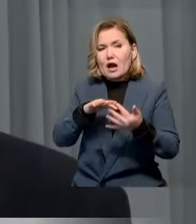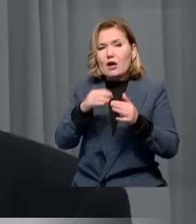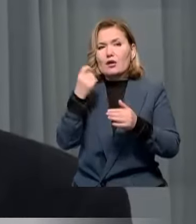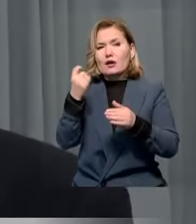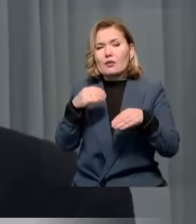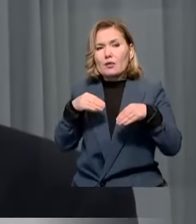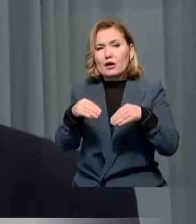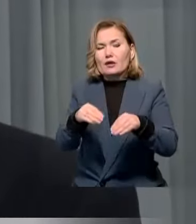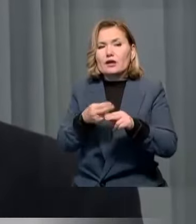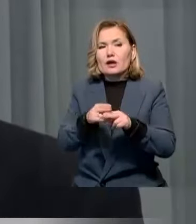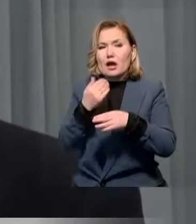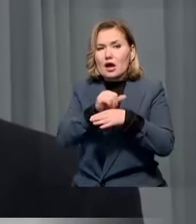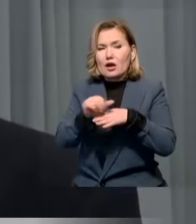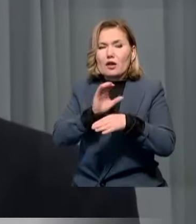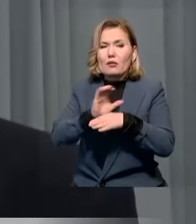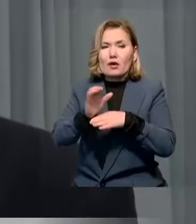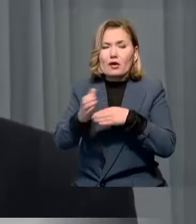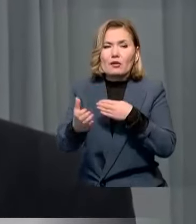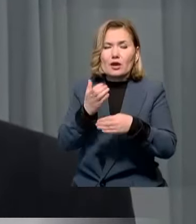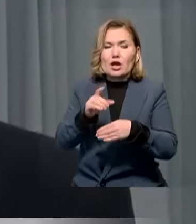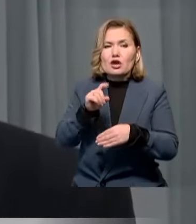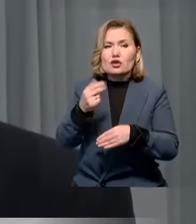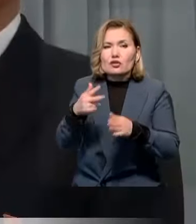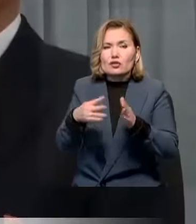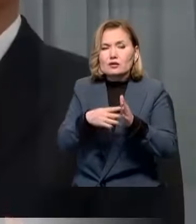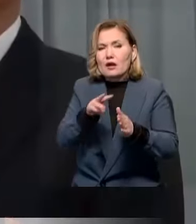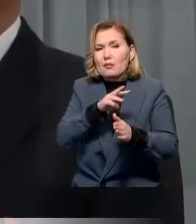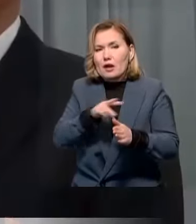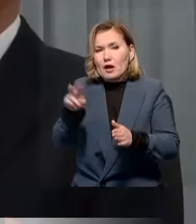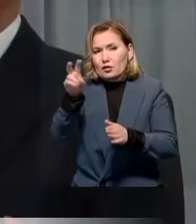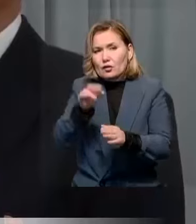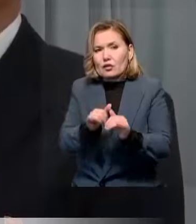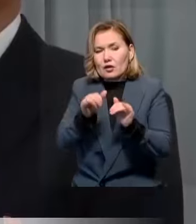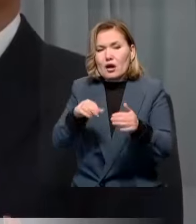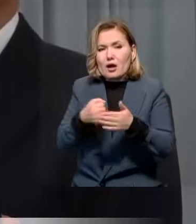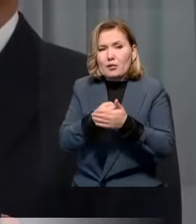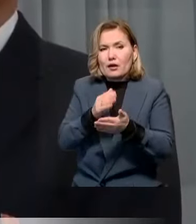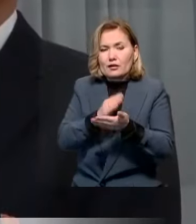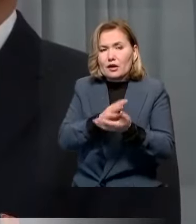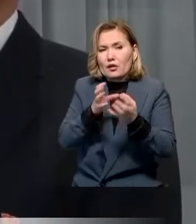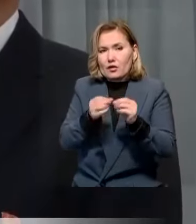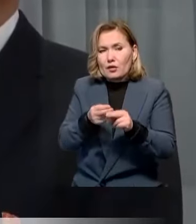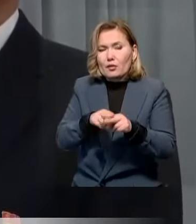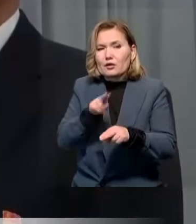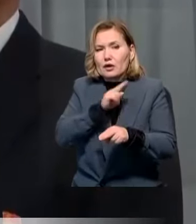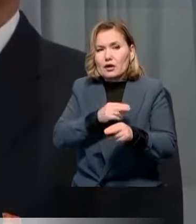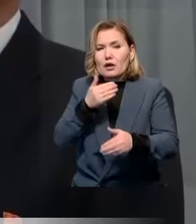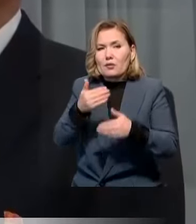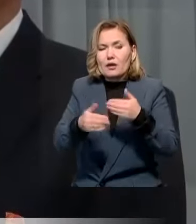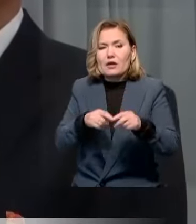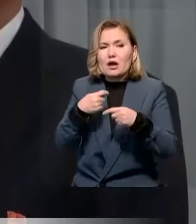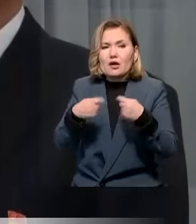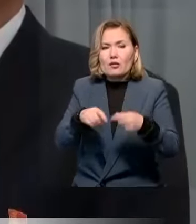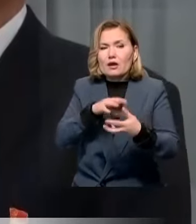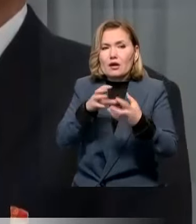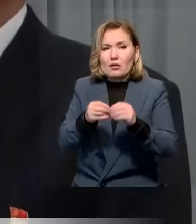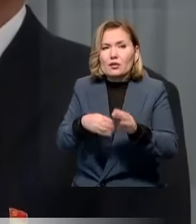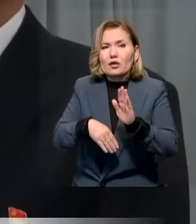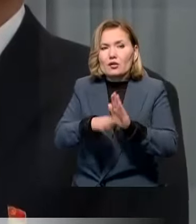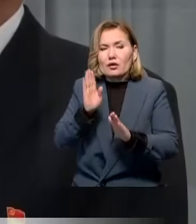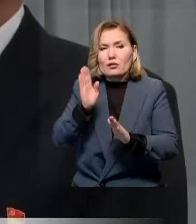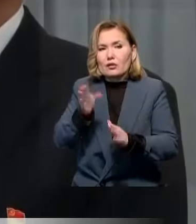шаруашылығы өнімдерінің импорты мен экспортын 139 миллиард ақш долларына жеткіземіз. Дәл мынадай потенциалмен сауда-саттық сомасы бұдан да